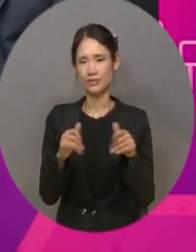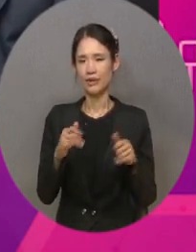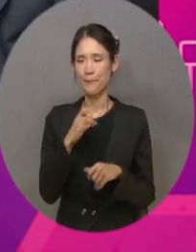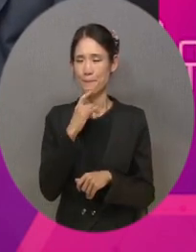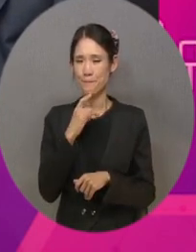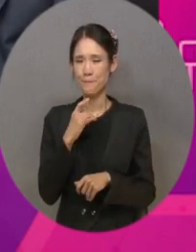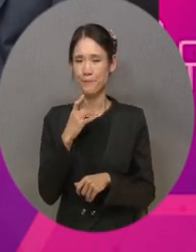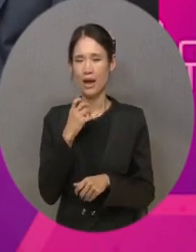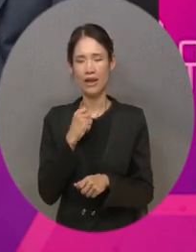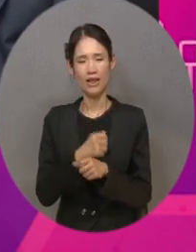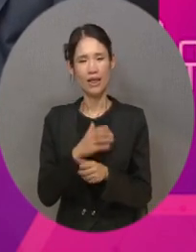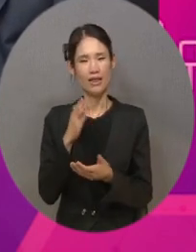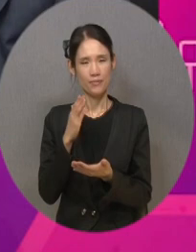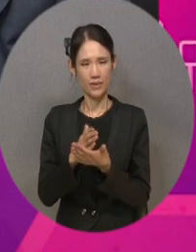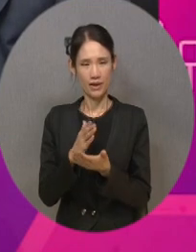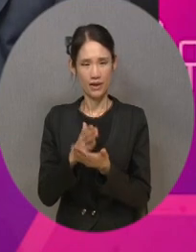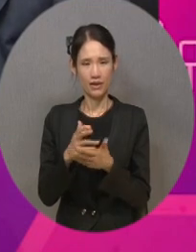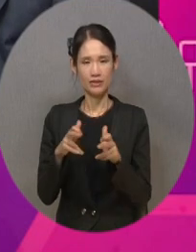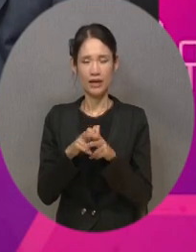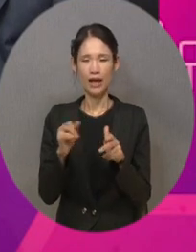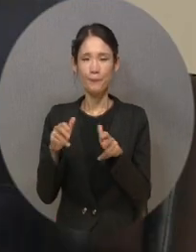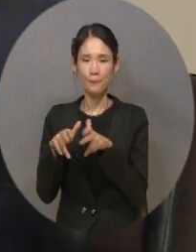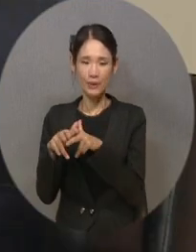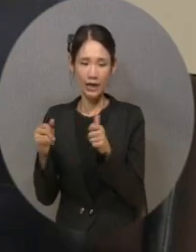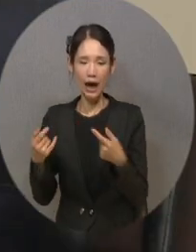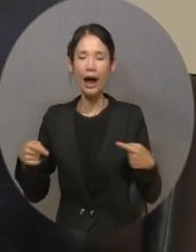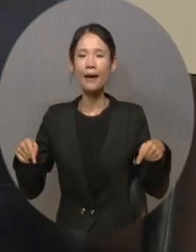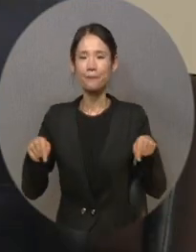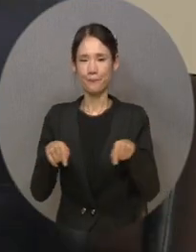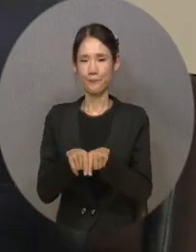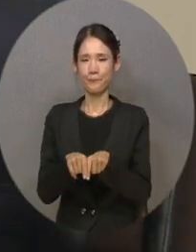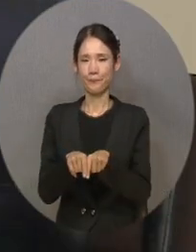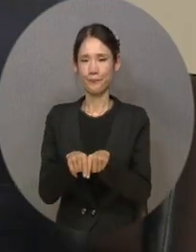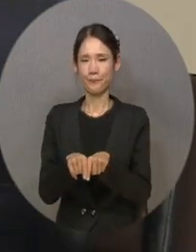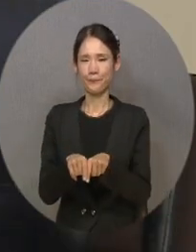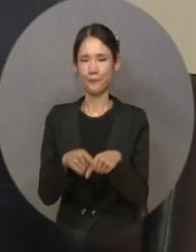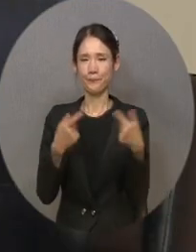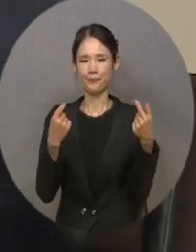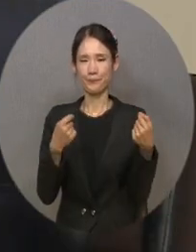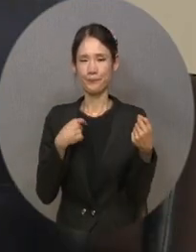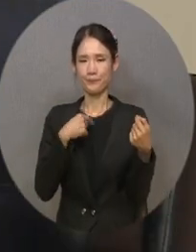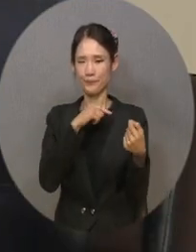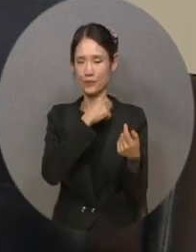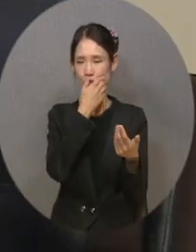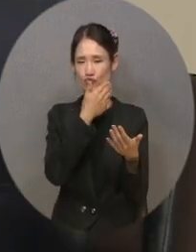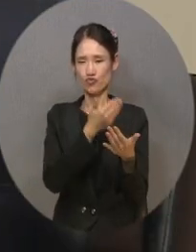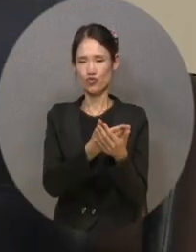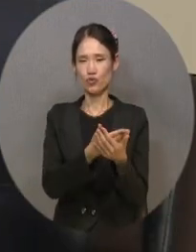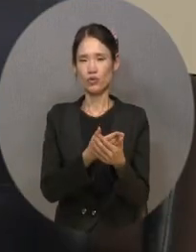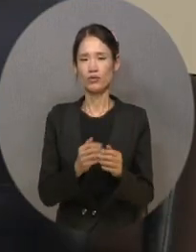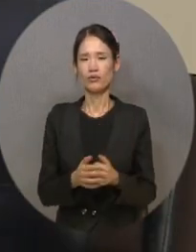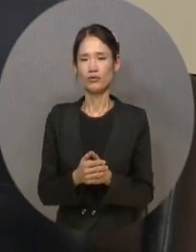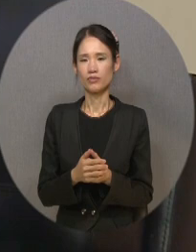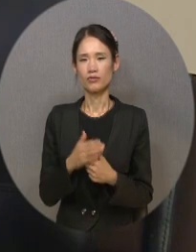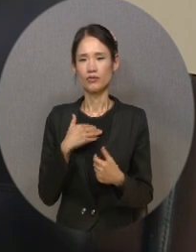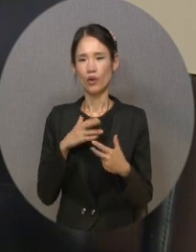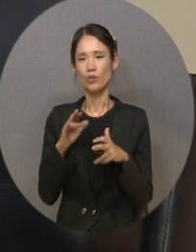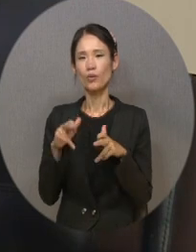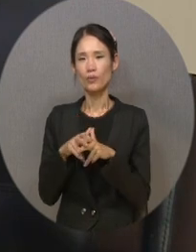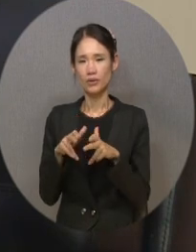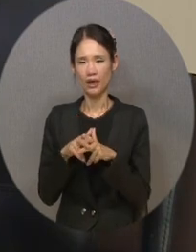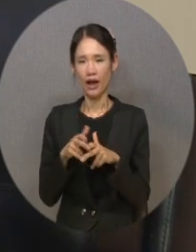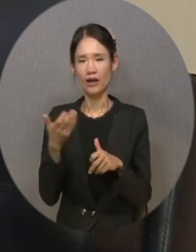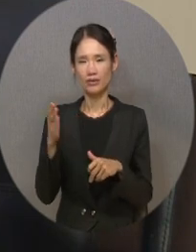장애인만이 해서는 안 됩니다. 장애인과 비장애인이 함께 하는 것이 저는 가장 중요하다고 생각하고요. 저도